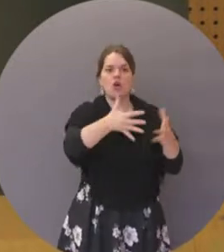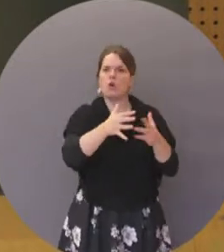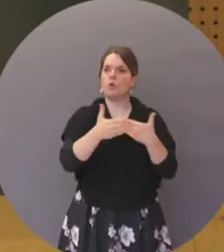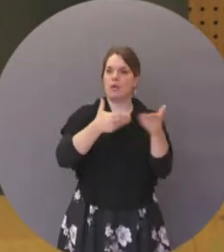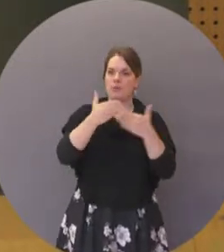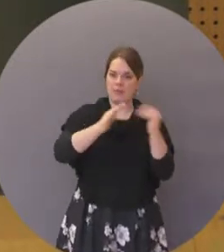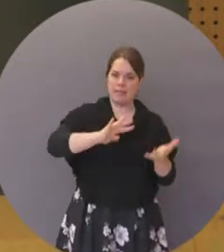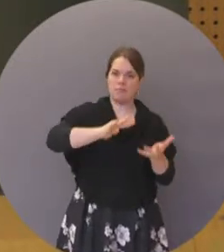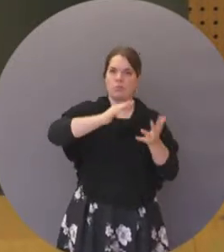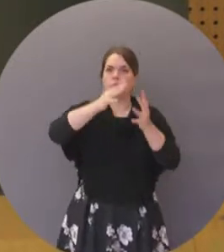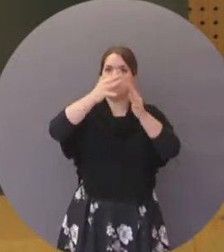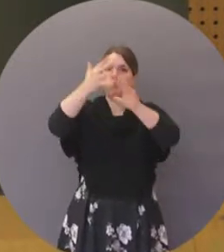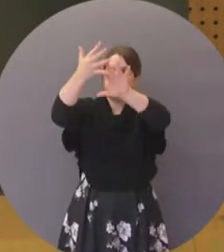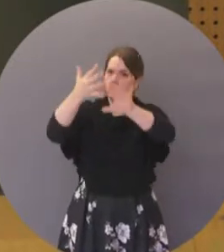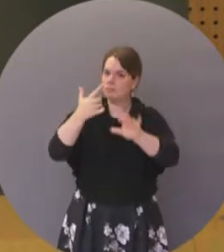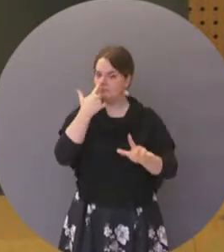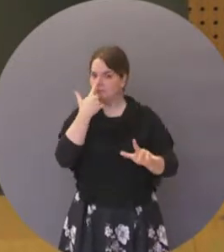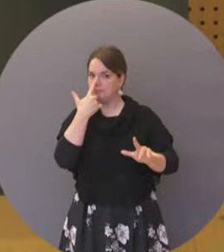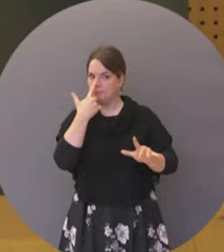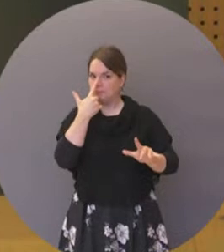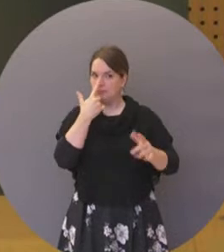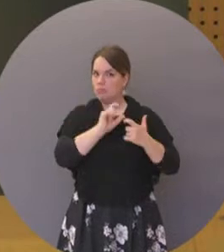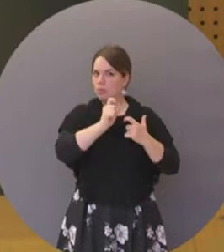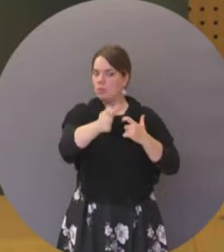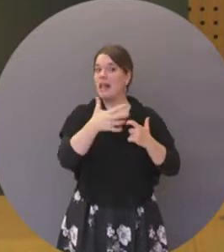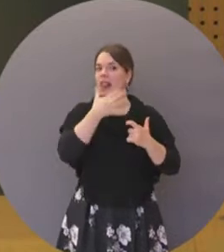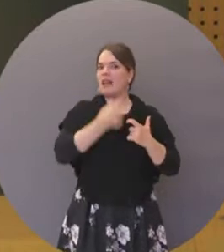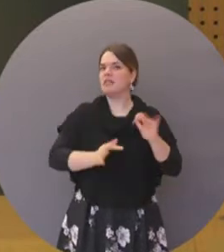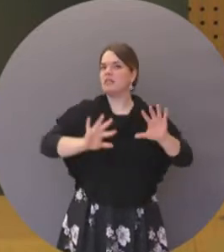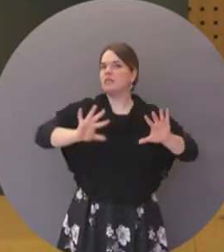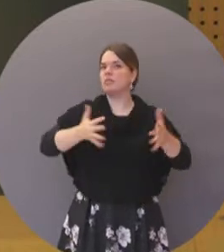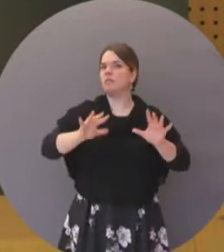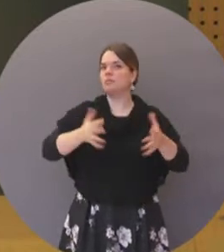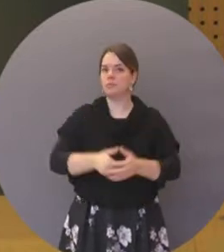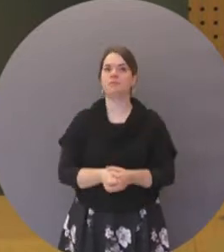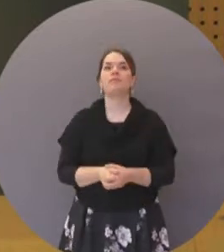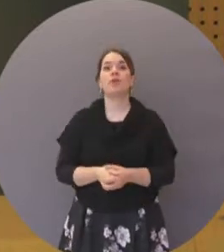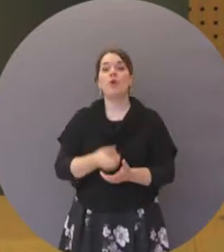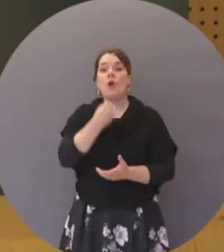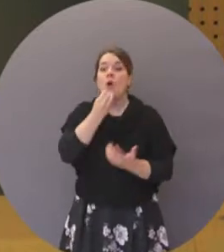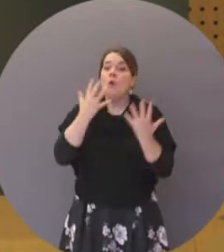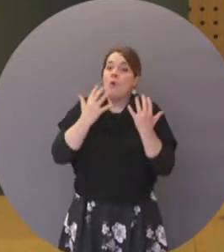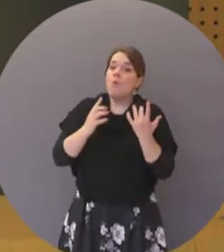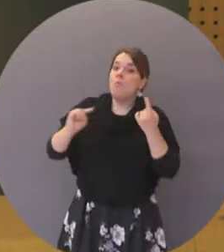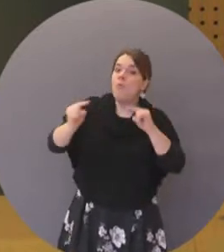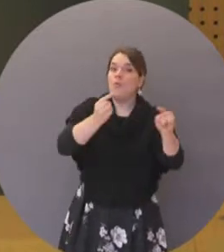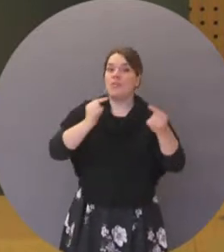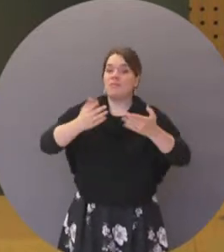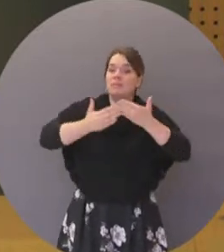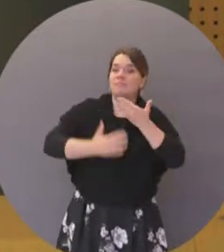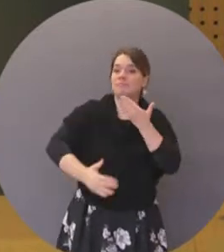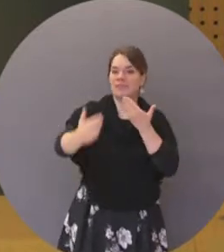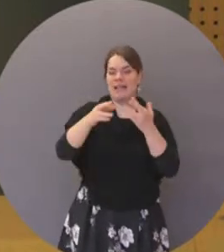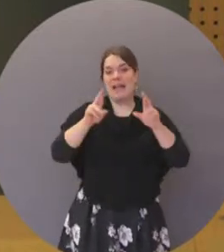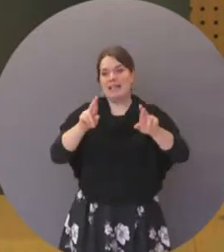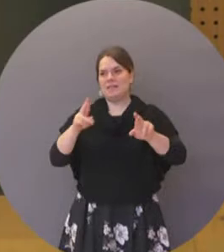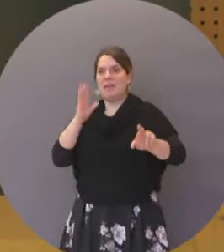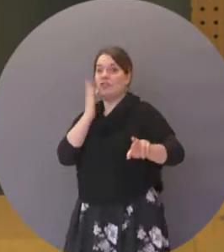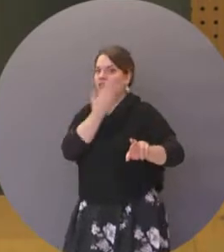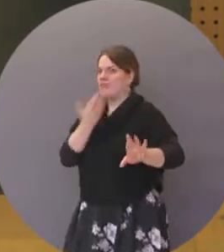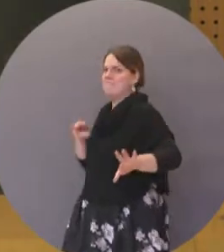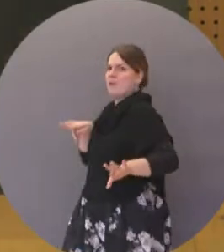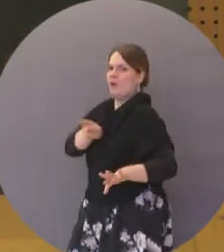l'ensemble des agents de la collectivité on vous souhaite une bonne séance et on espère ne pas vous revoir trop rapidement